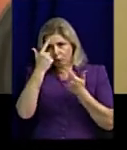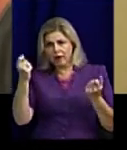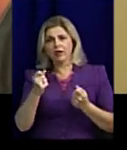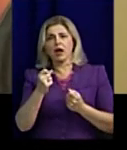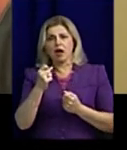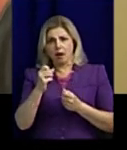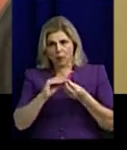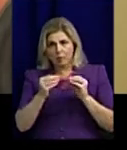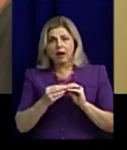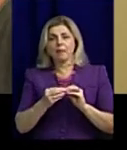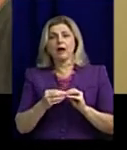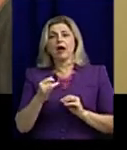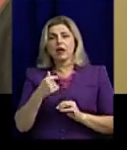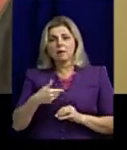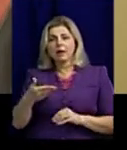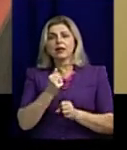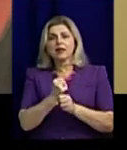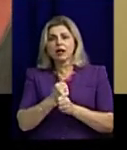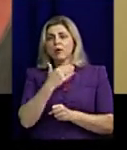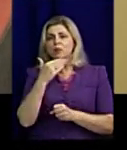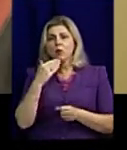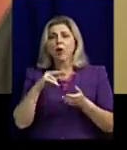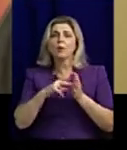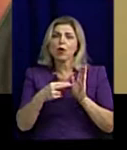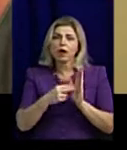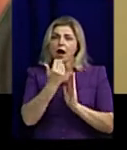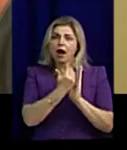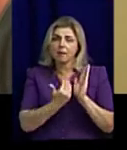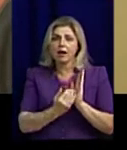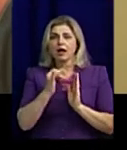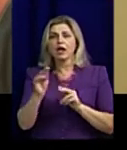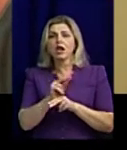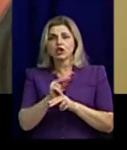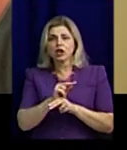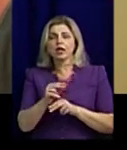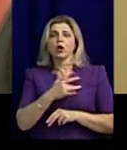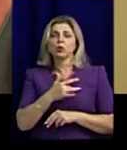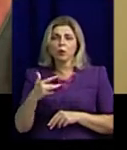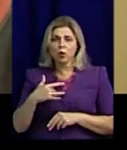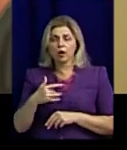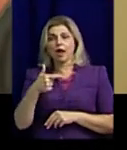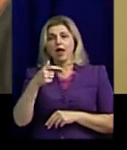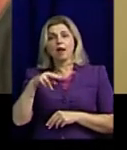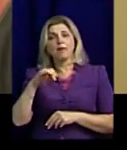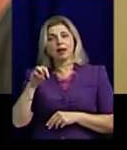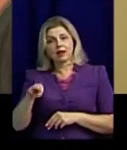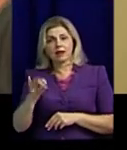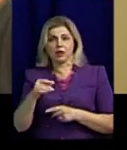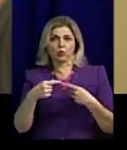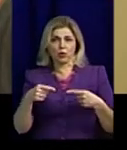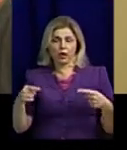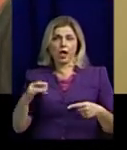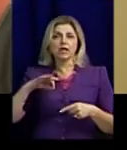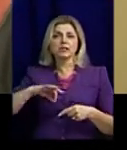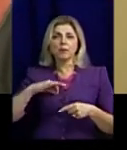стаємо. Ми проводимо багато проєктів, які пов'язані з лікуванням гепатиту С, туберкульозу, малярії. Ми застосовуємо стратегії комунікації